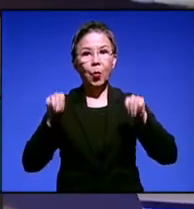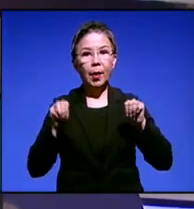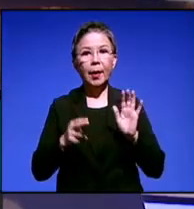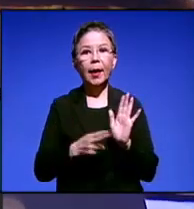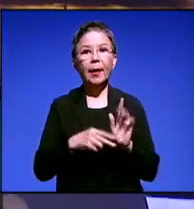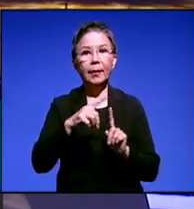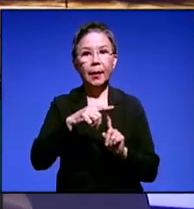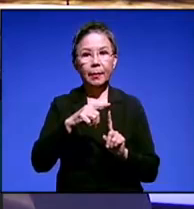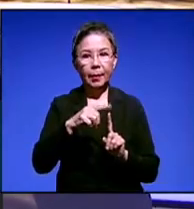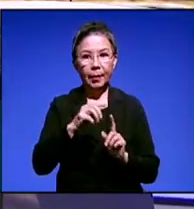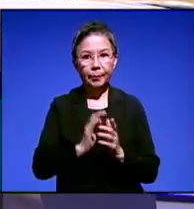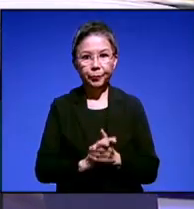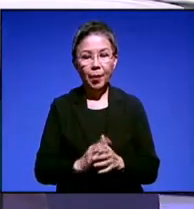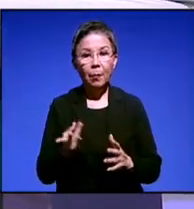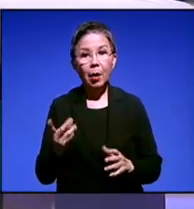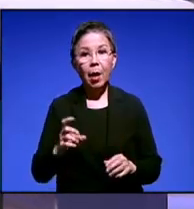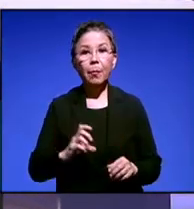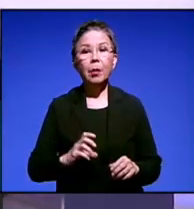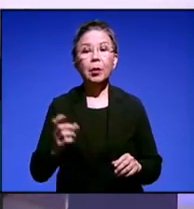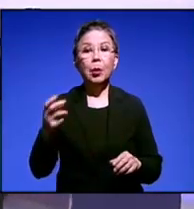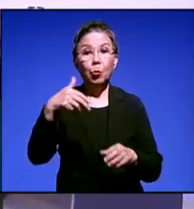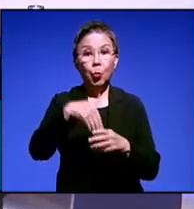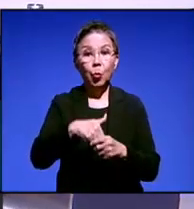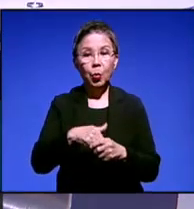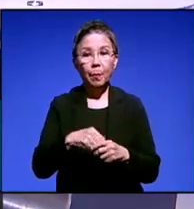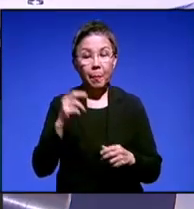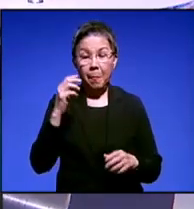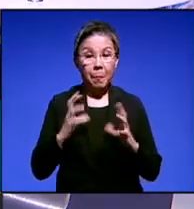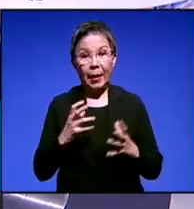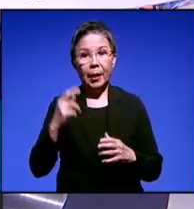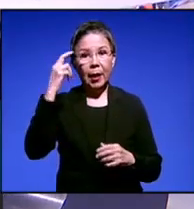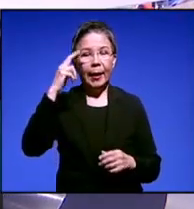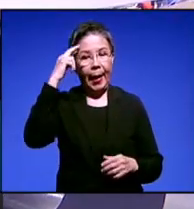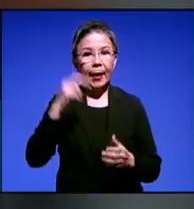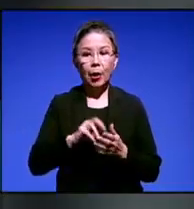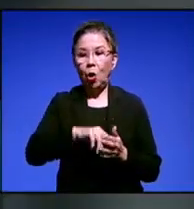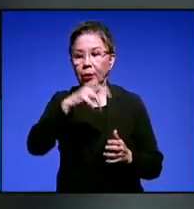Tenggara Timur. Beberapa penumpang yang panik nekat melompat ke laut.